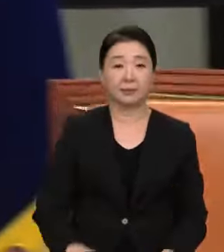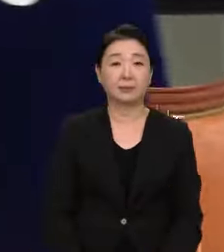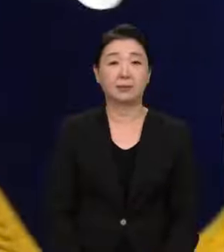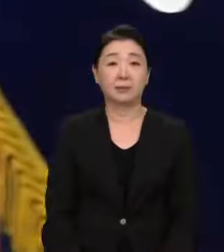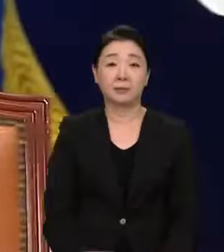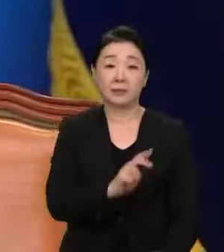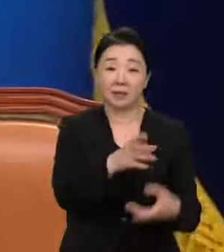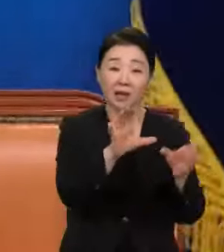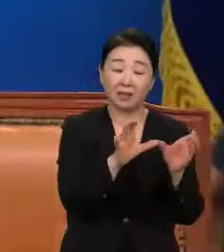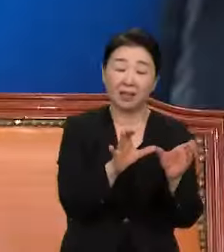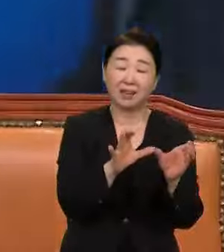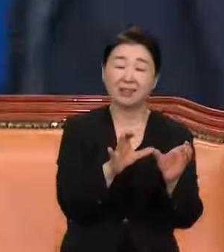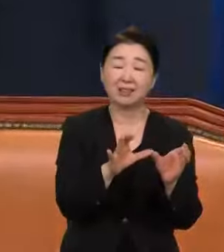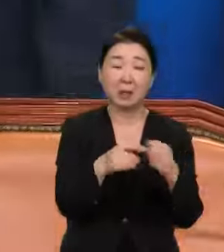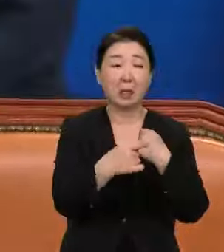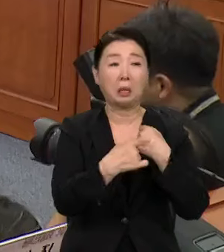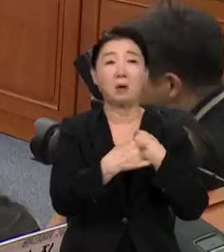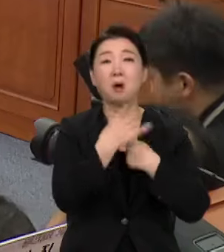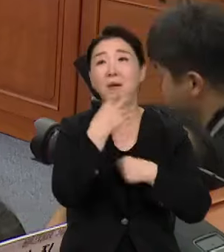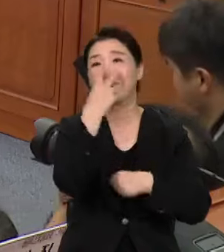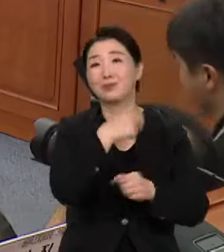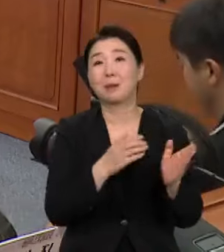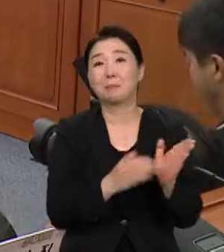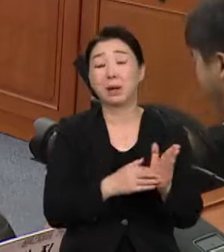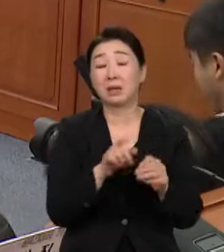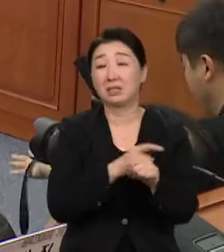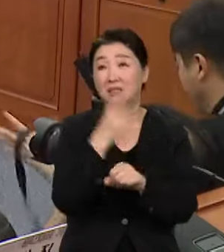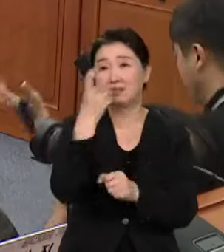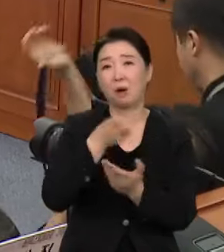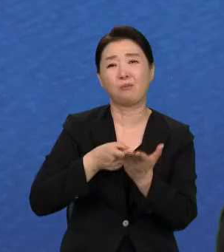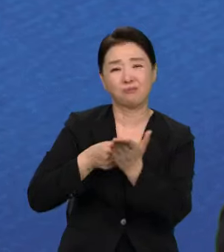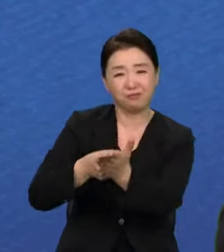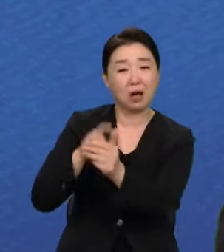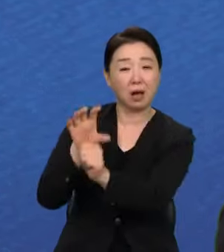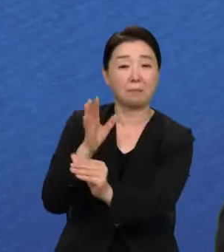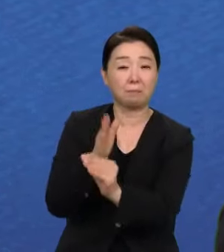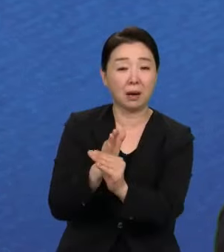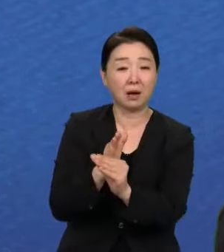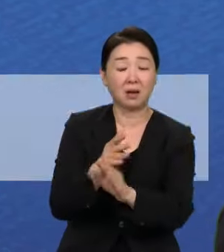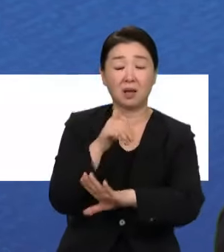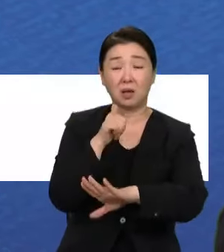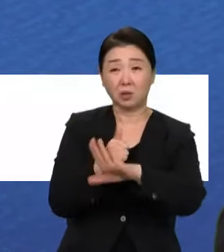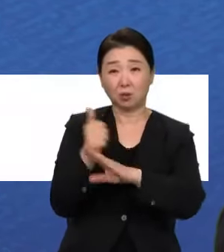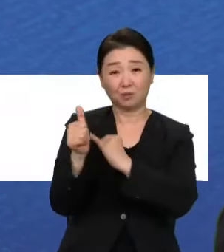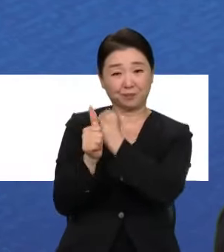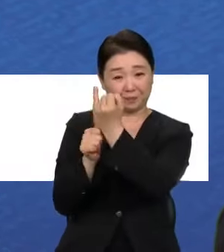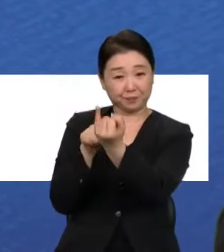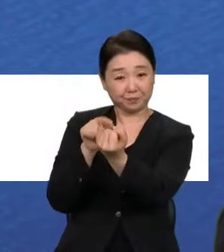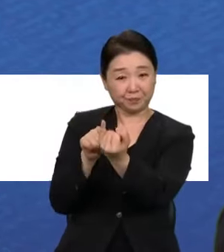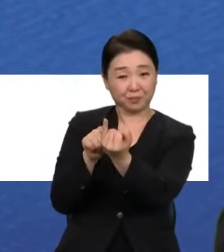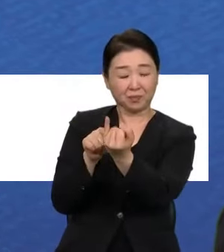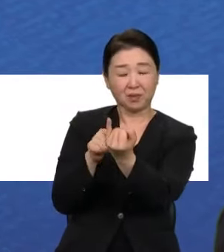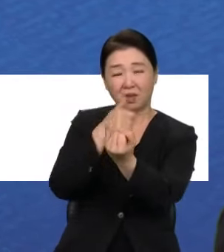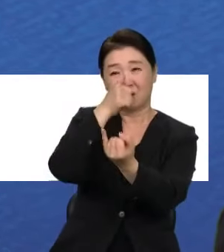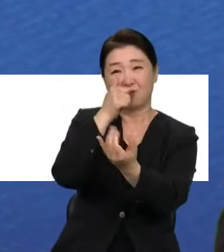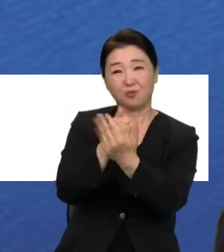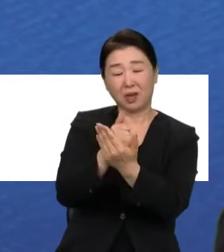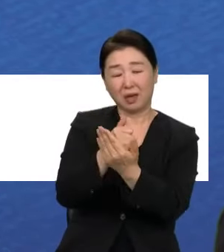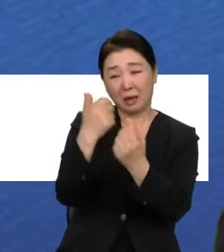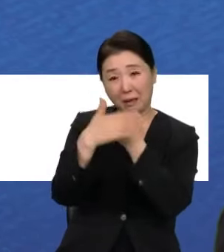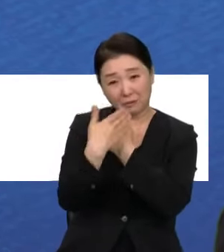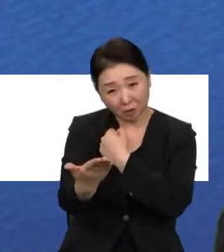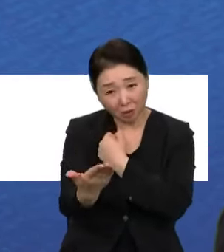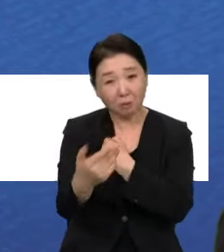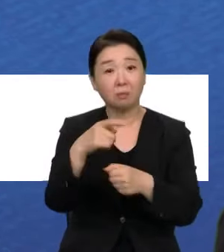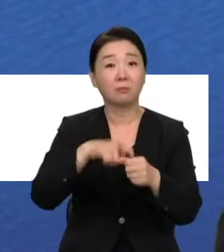야당은 허울뿐인 조사였다 비판하며 특검 추진을 압박했습니다 결국 김건희 여사에게 면제부를 주려는 시도라는